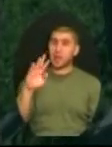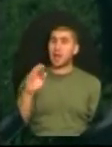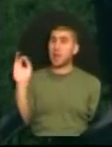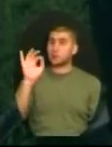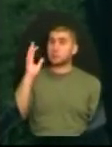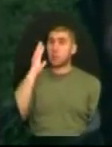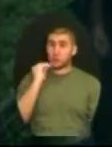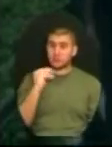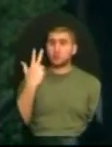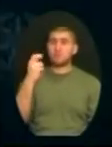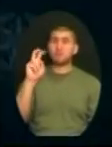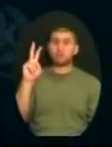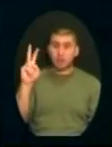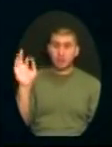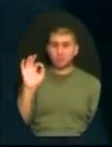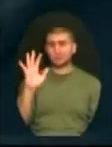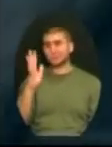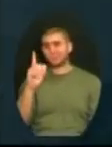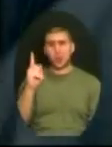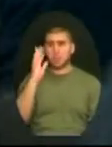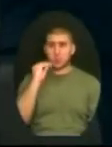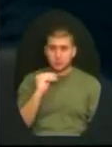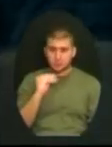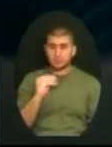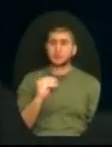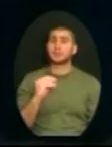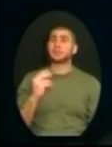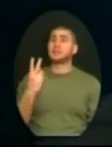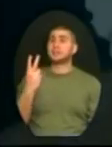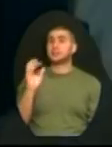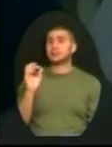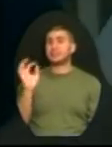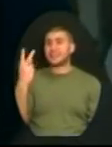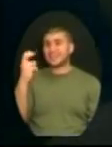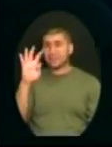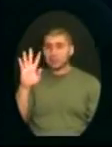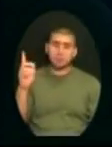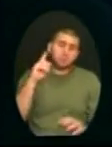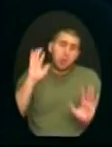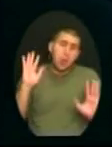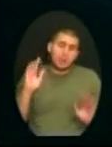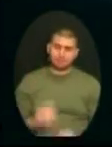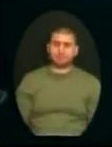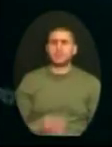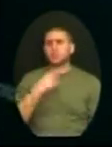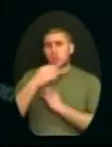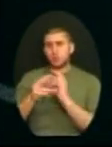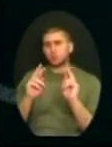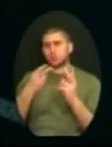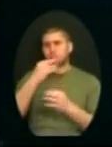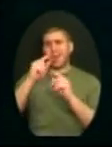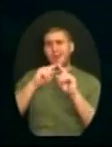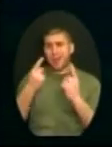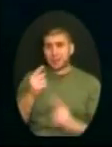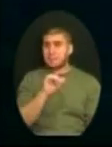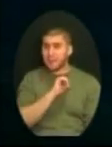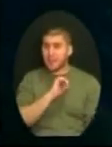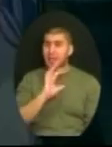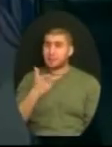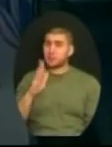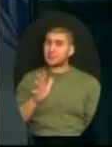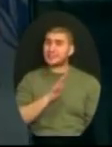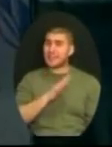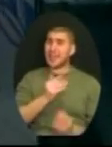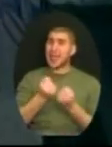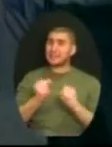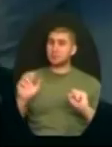מרוצים, 32% לא מרוצים. ציון לא רע בכלל. גם אני חושב, 24 לא יודעים. שאלנו עוד שאלה, והיא מעניינת, האם נשקפת